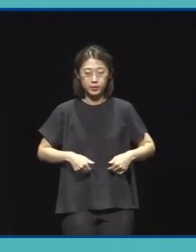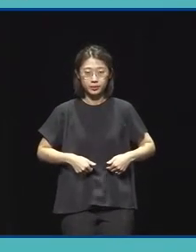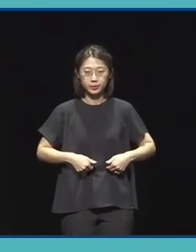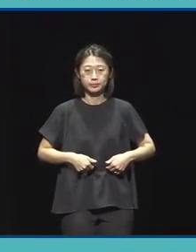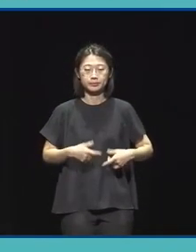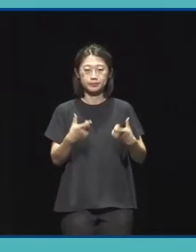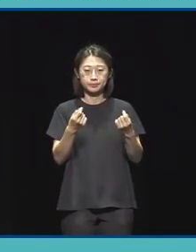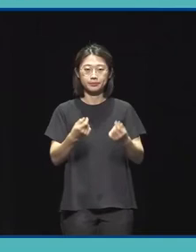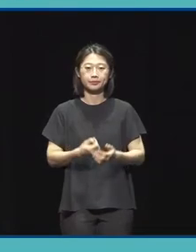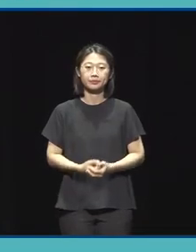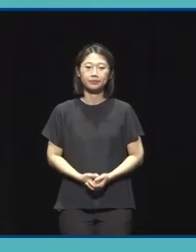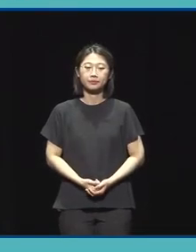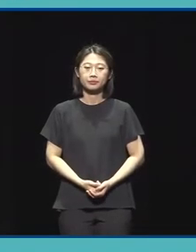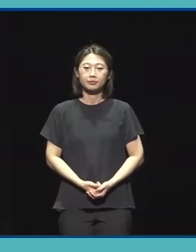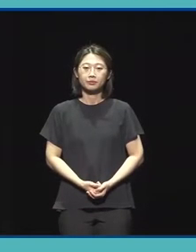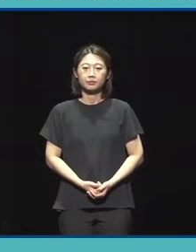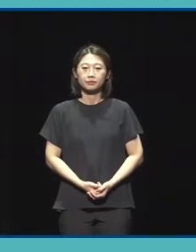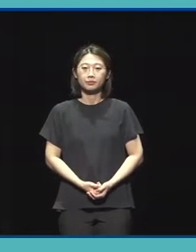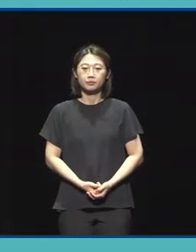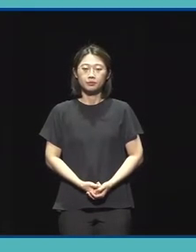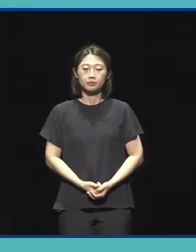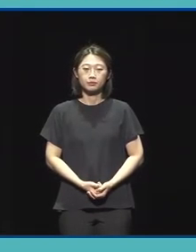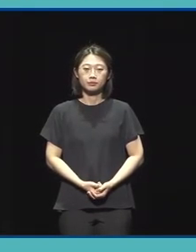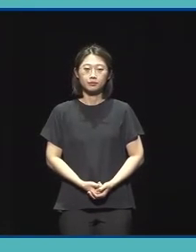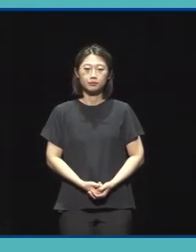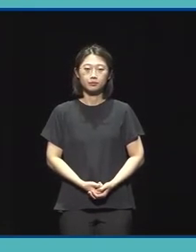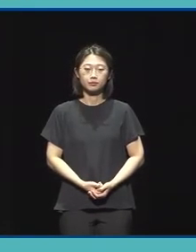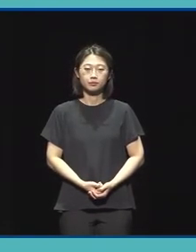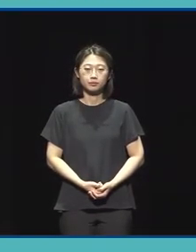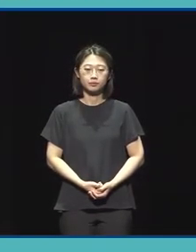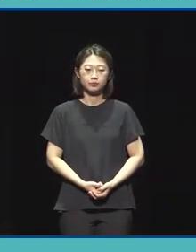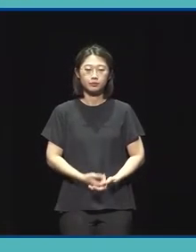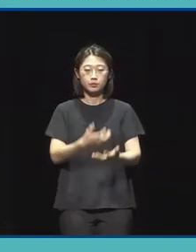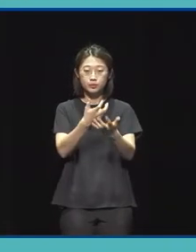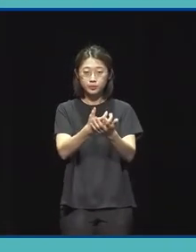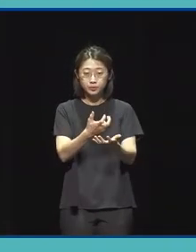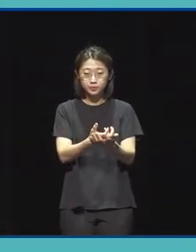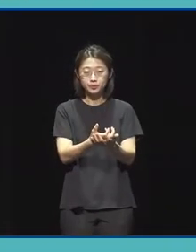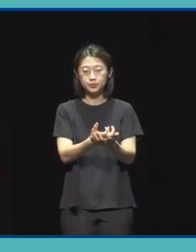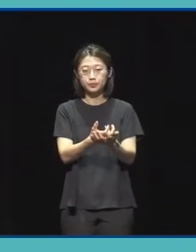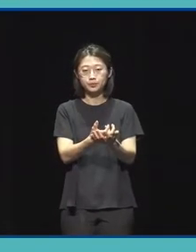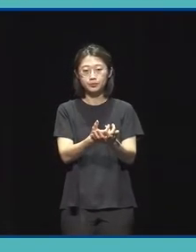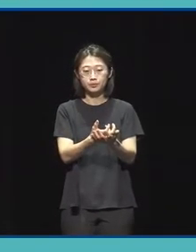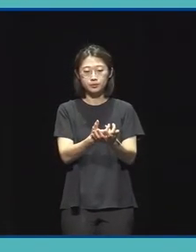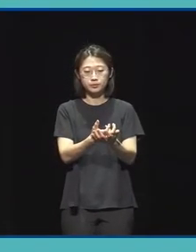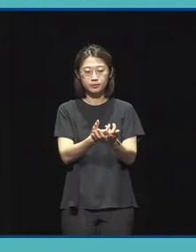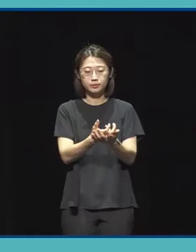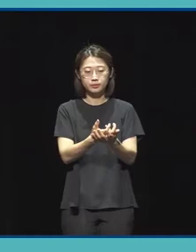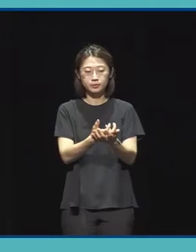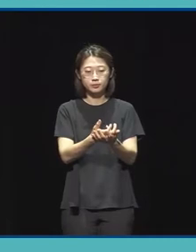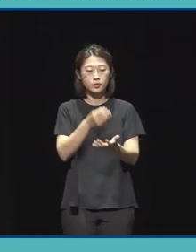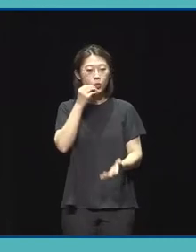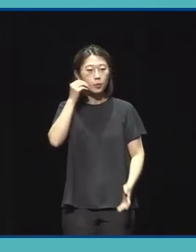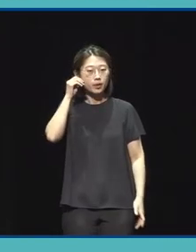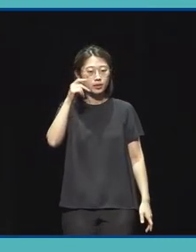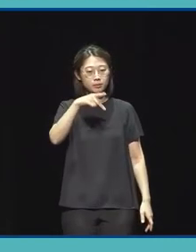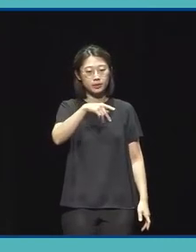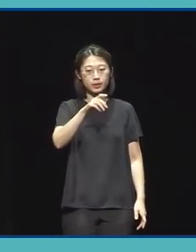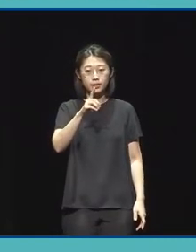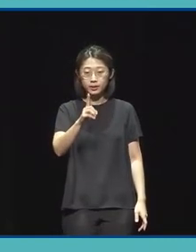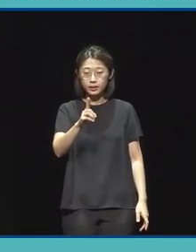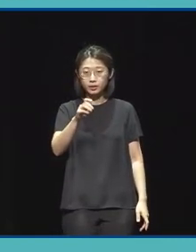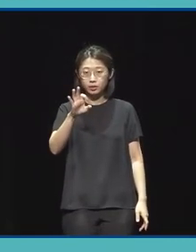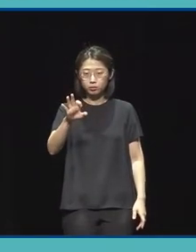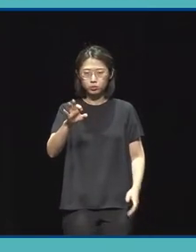말씀을 드릴 수 있겠습니다 제출 자료는 저희가 일단은 pd파일이 조금 자주